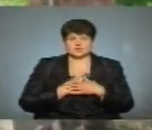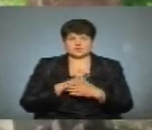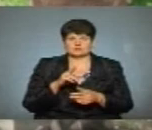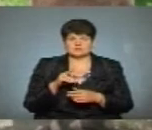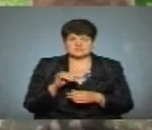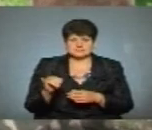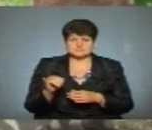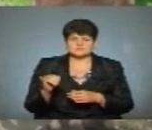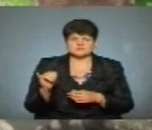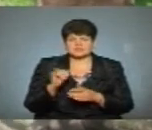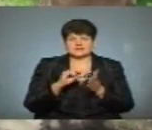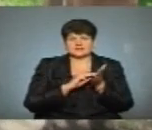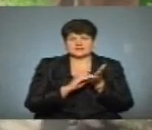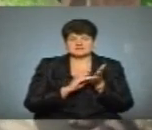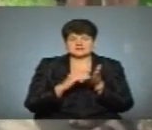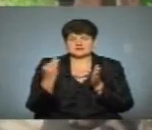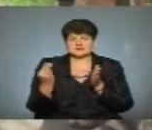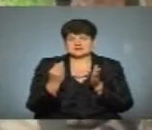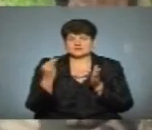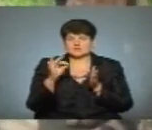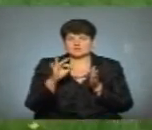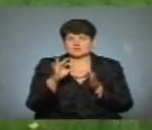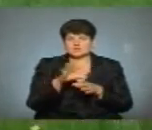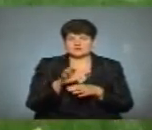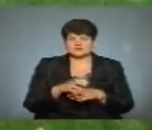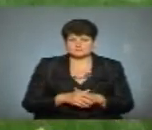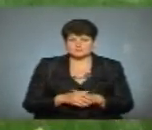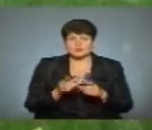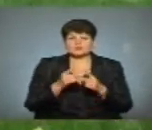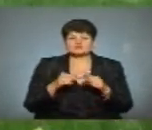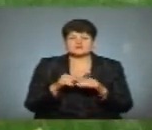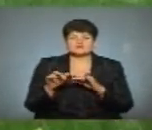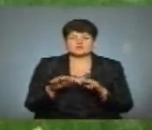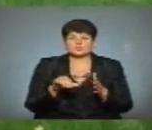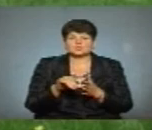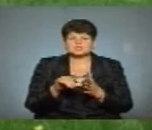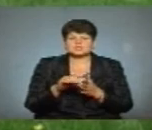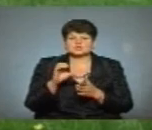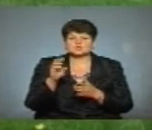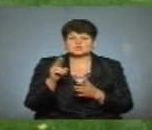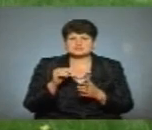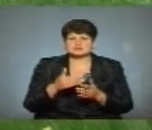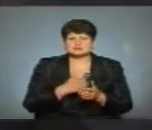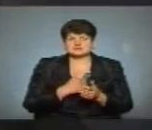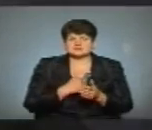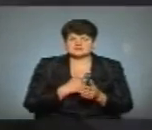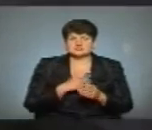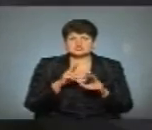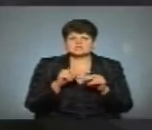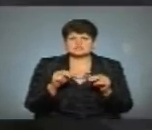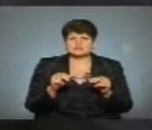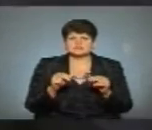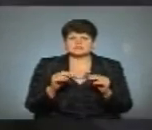та написати історію про тварину. Організували акцію учасники соціальної ініціативи «Щасливі